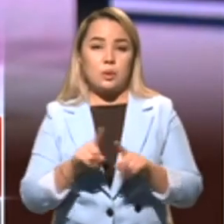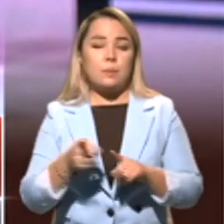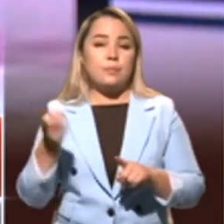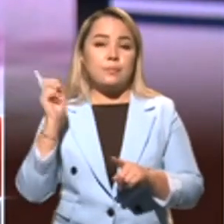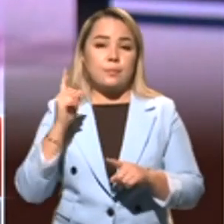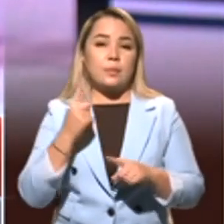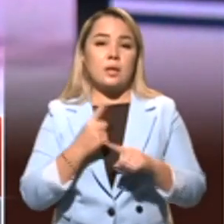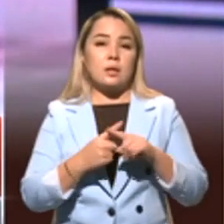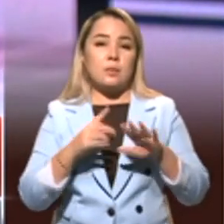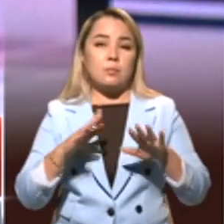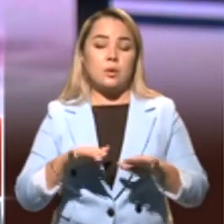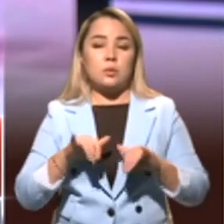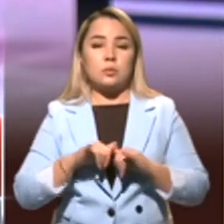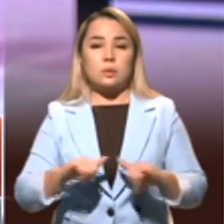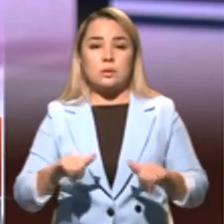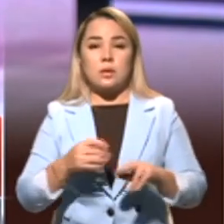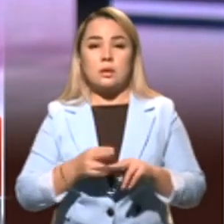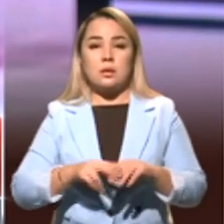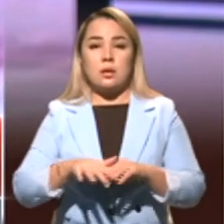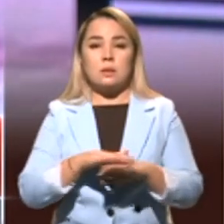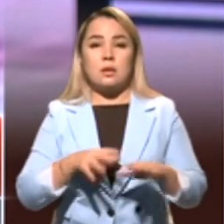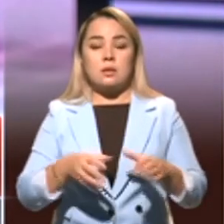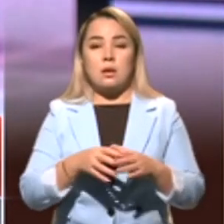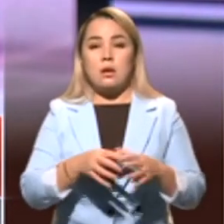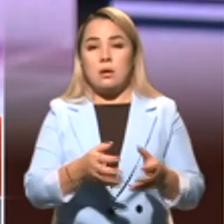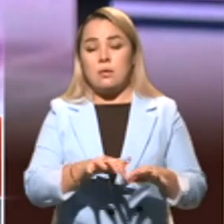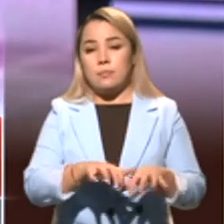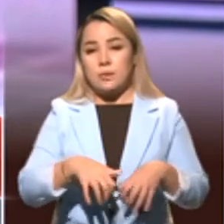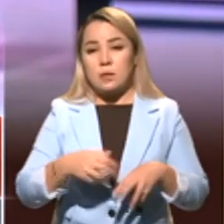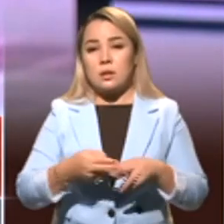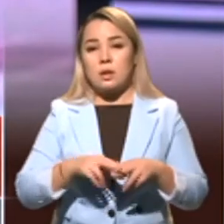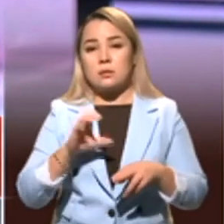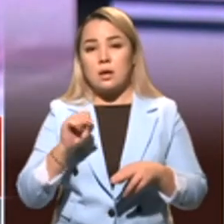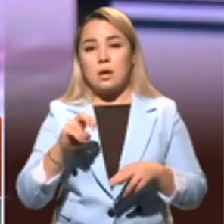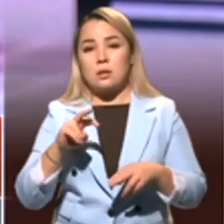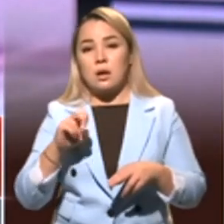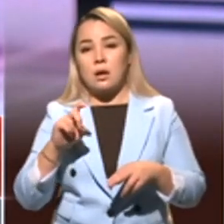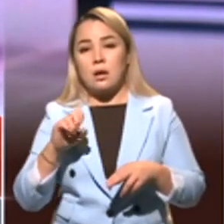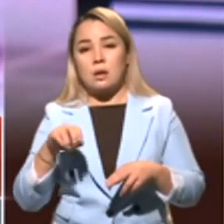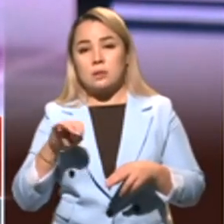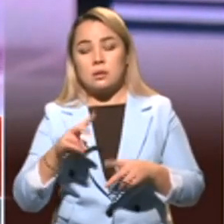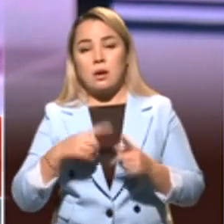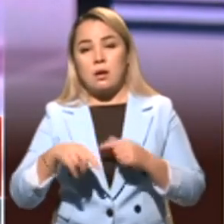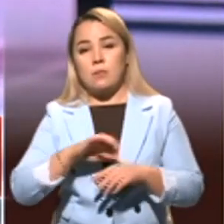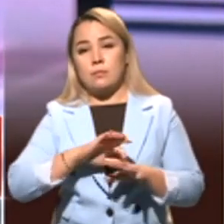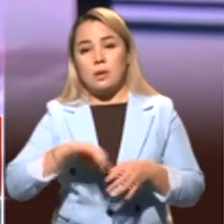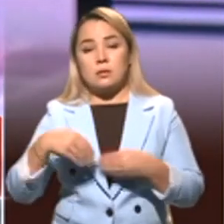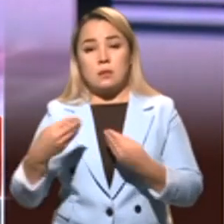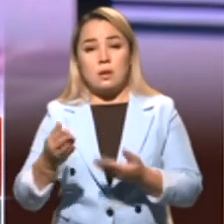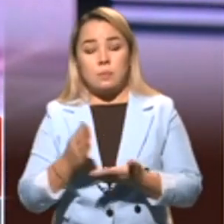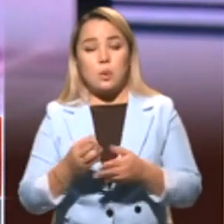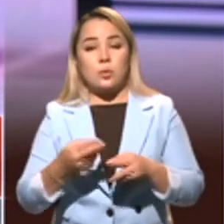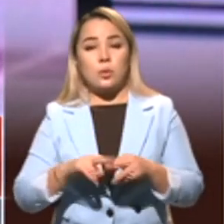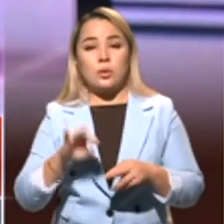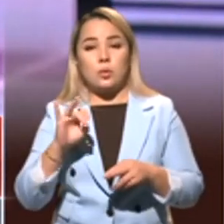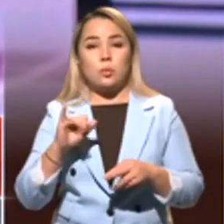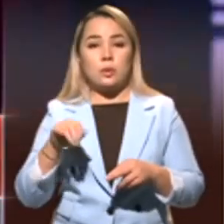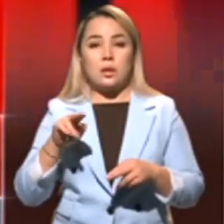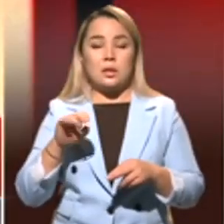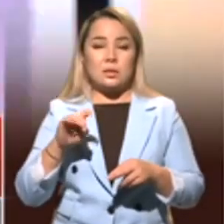кезінде крест жорығы болған. Ана Александриясын алған, одан Салахаддин қайтып алып беріп еді. Енді қазір